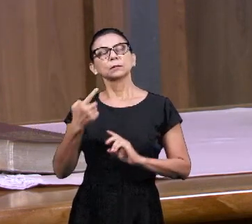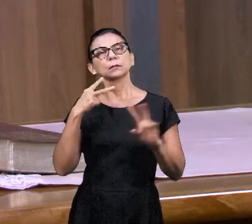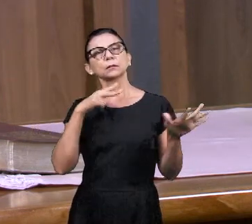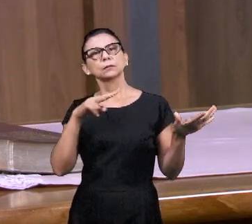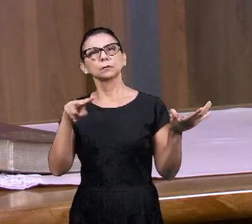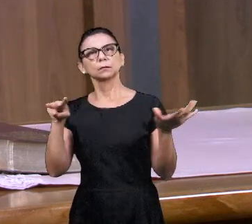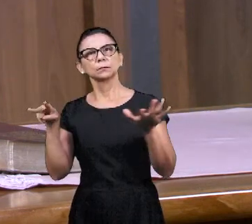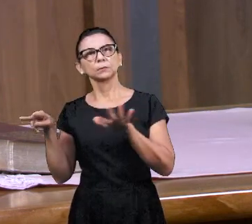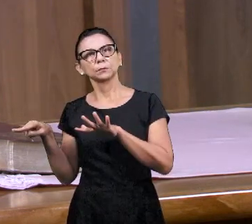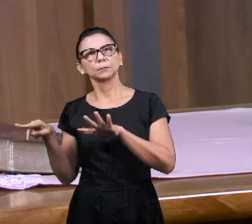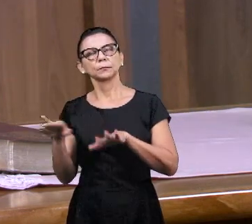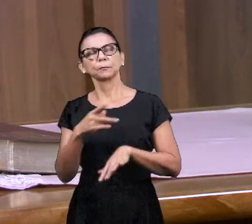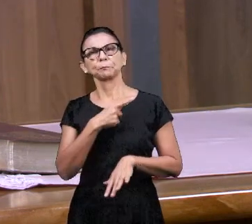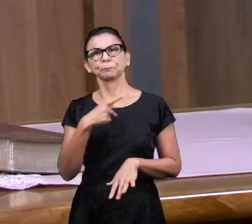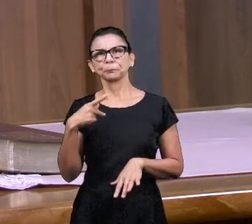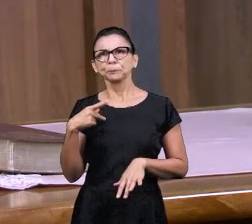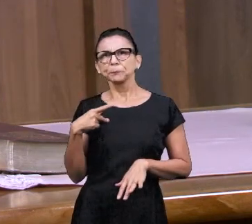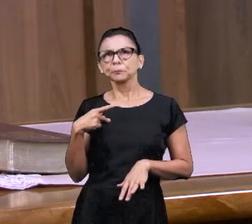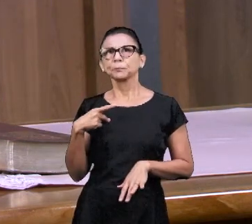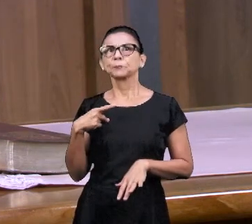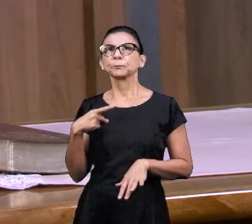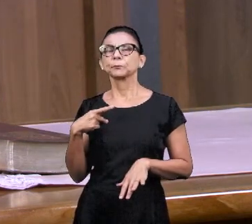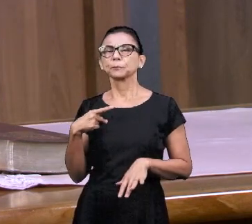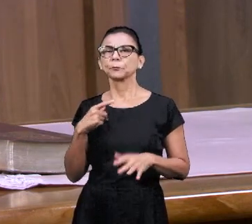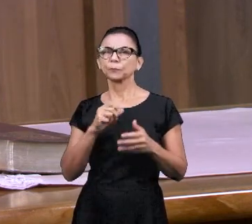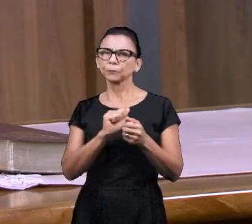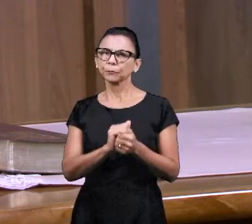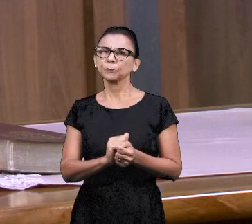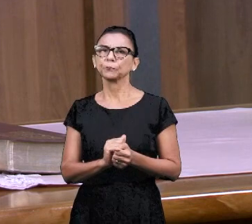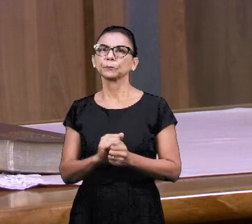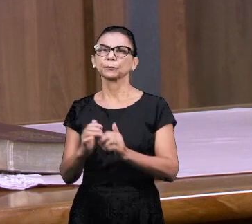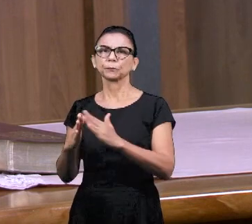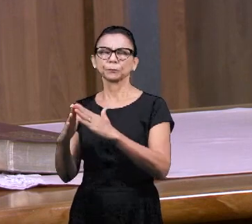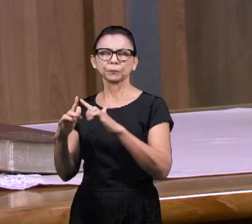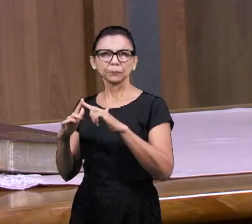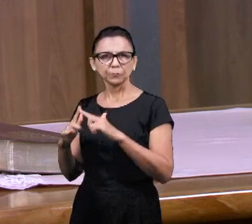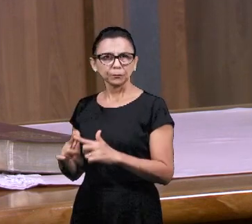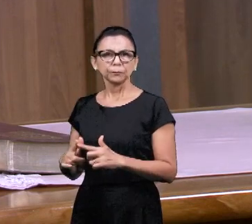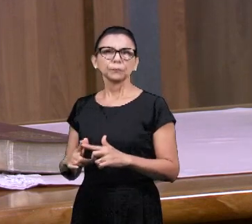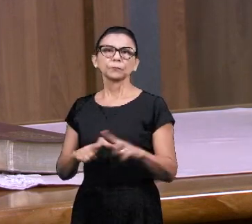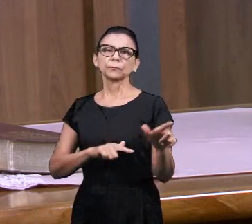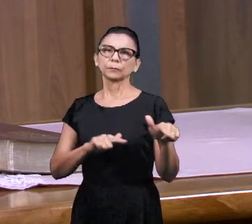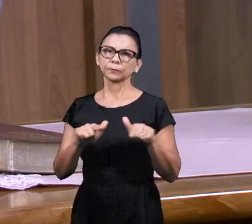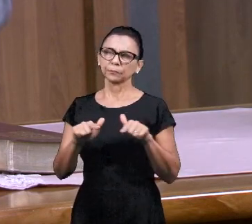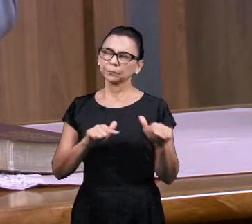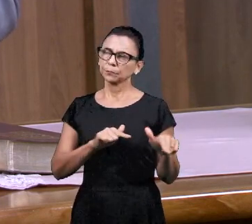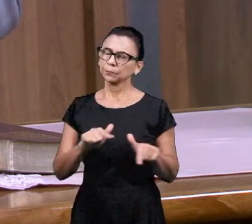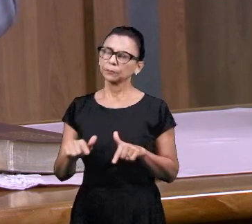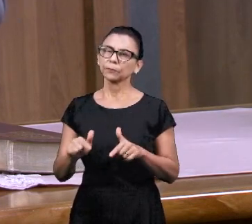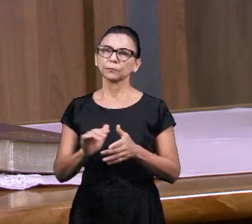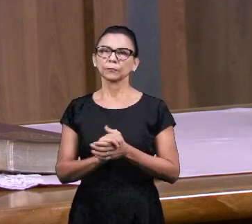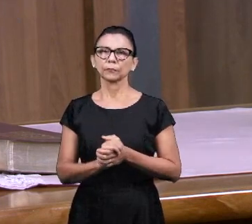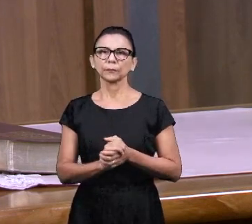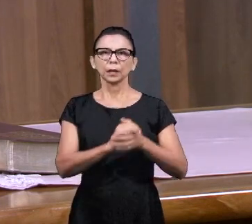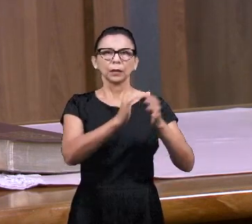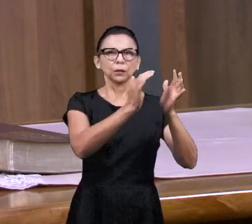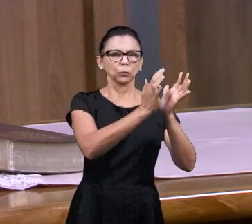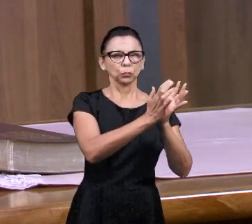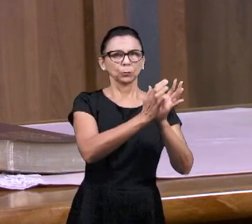les pasteurs vont donc travailler avec leurs églises, naturellement, comme nous avons dit, en